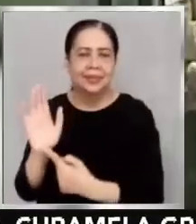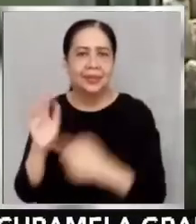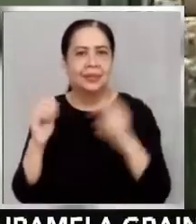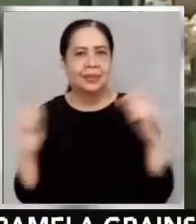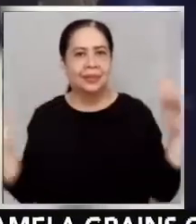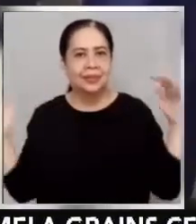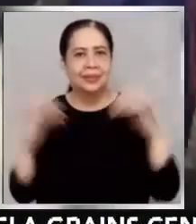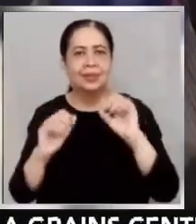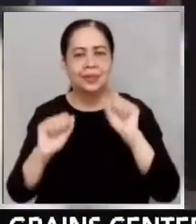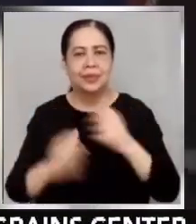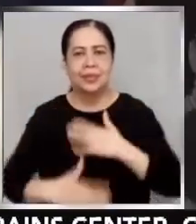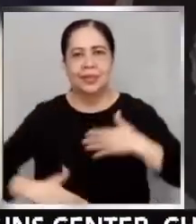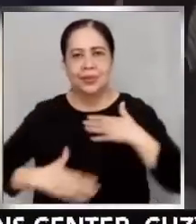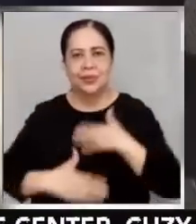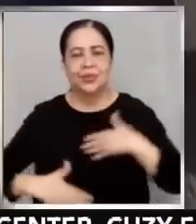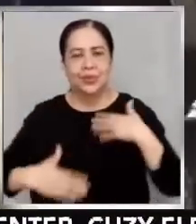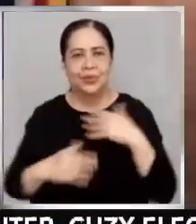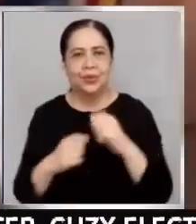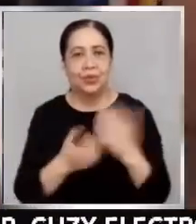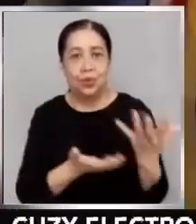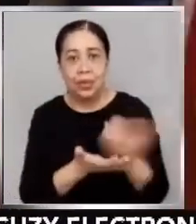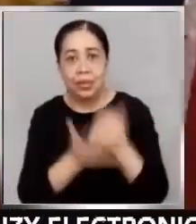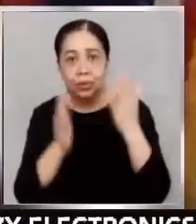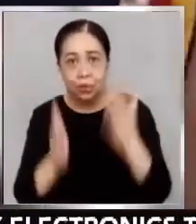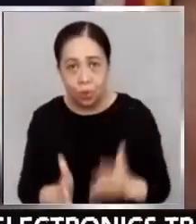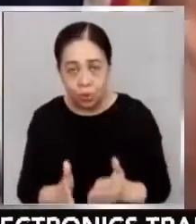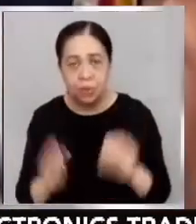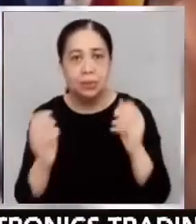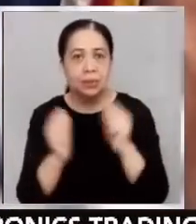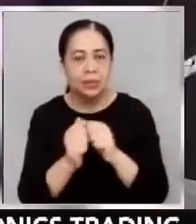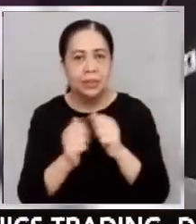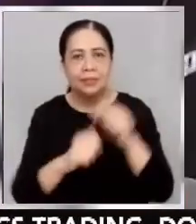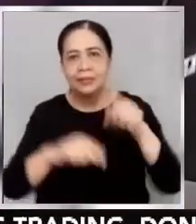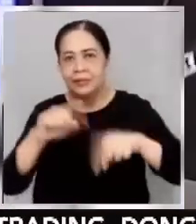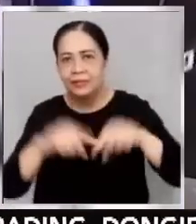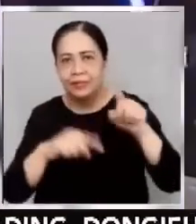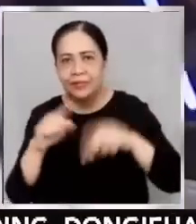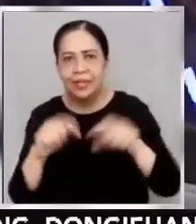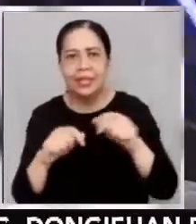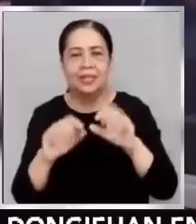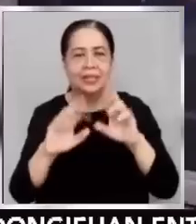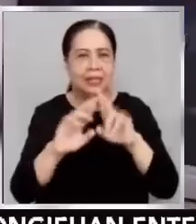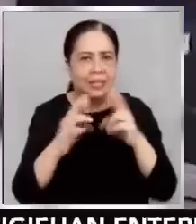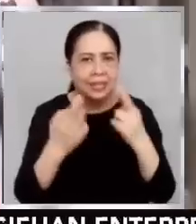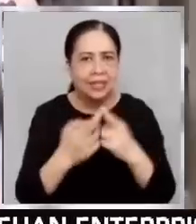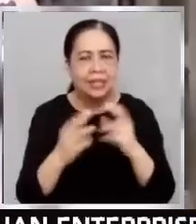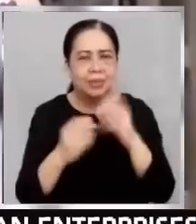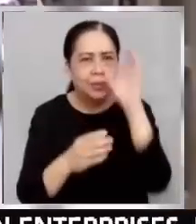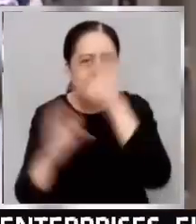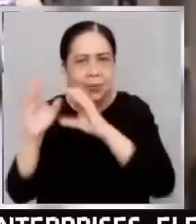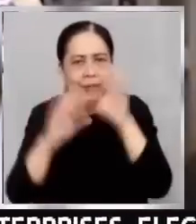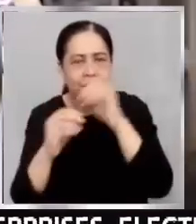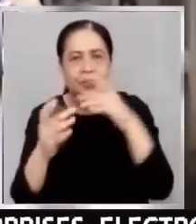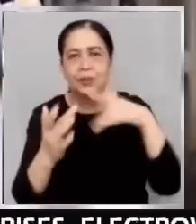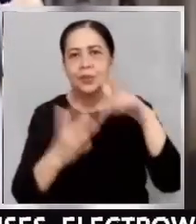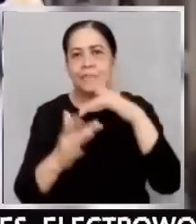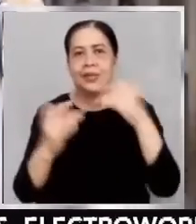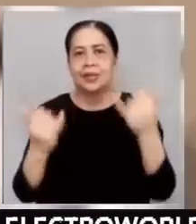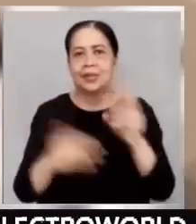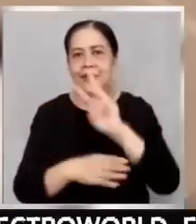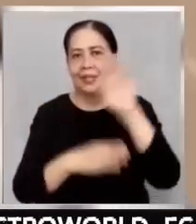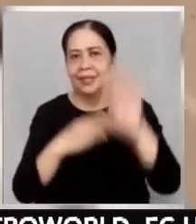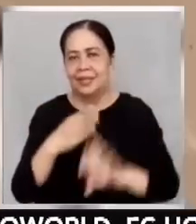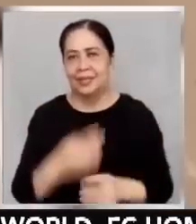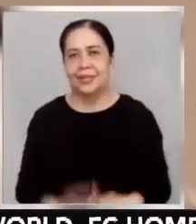toy fanatics, collectors, at pati mga magkakaibigan o magkakaanak na naghahanap ng mapapasyalan ngayong weekend. Mula